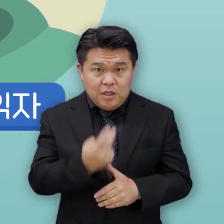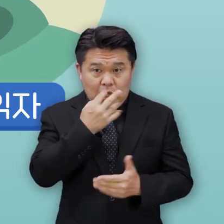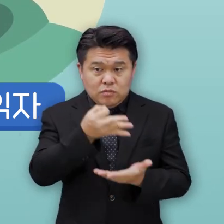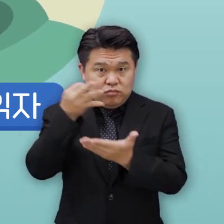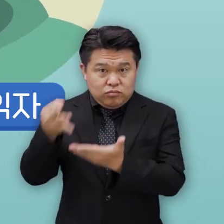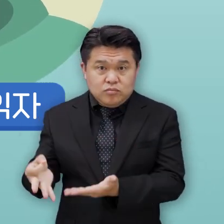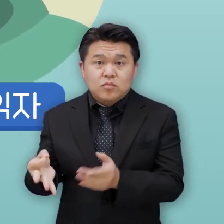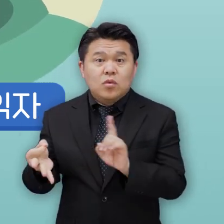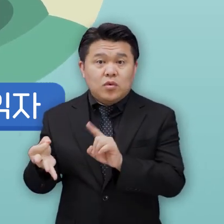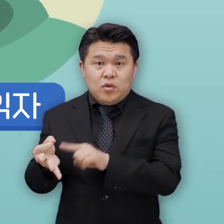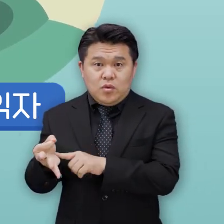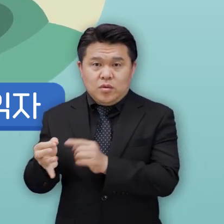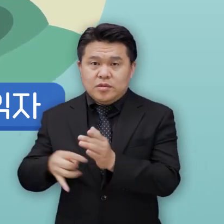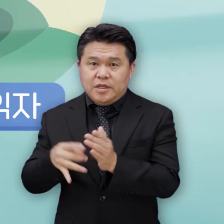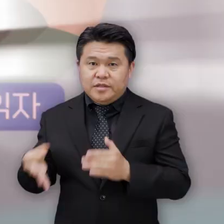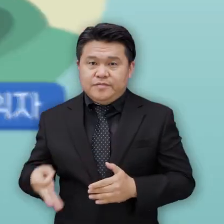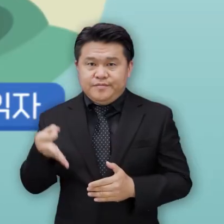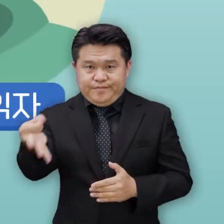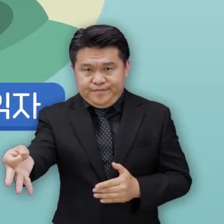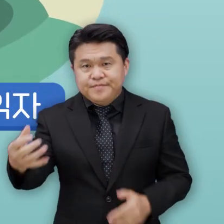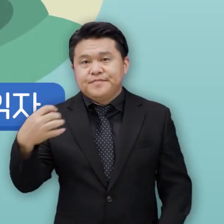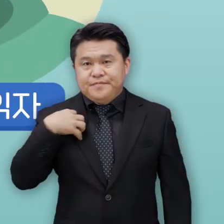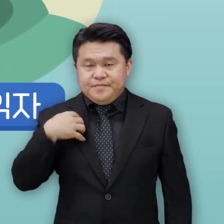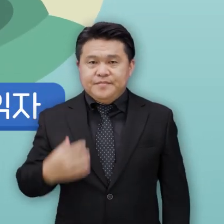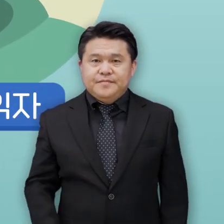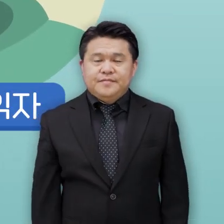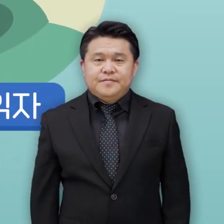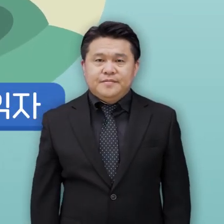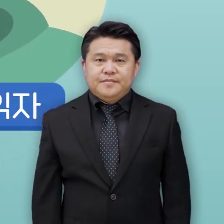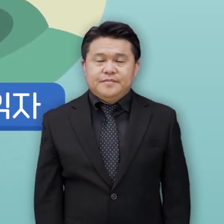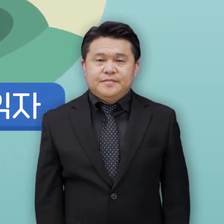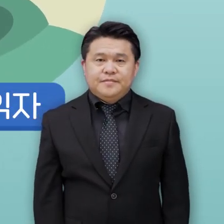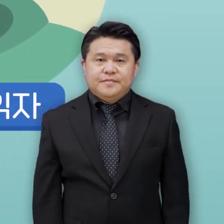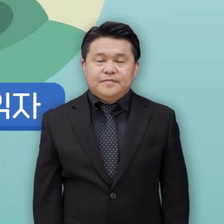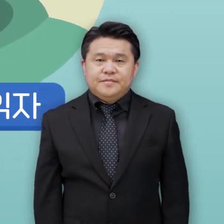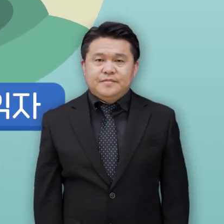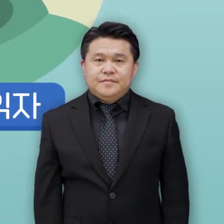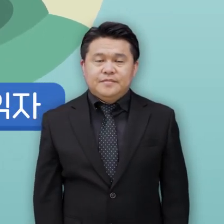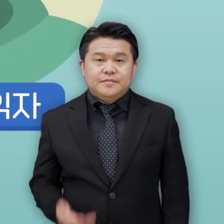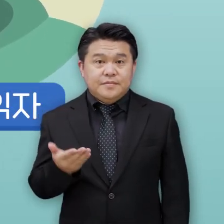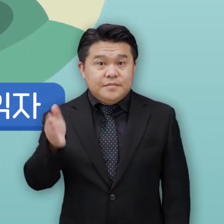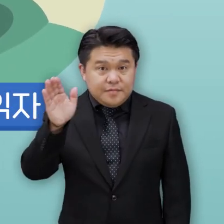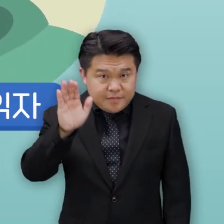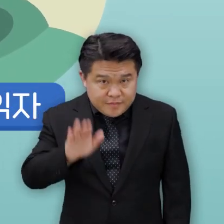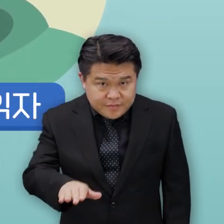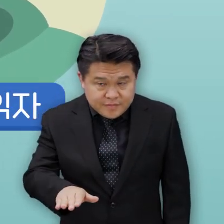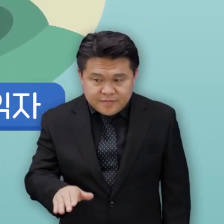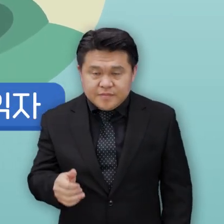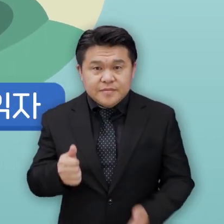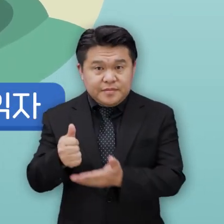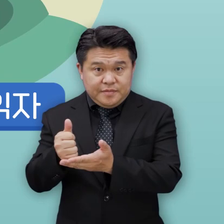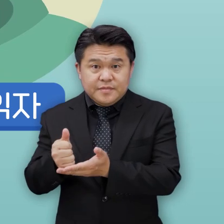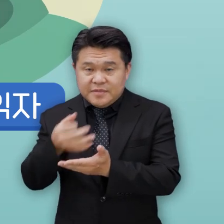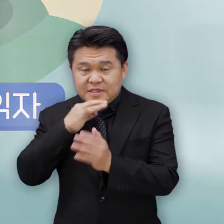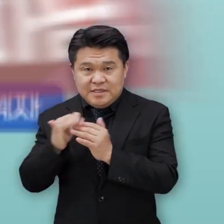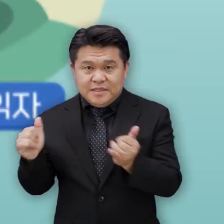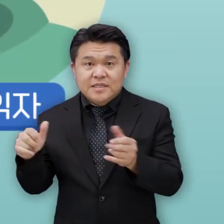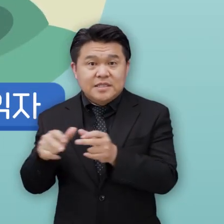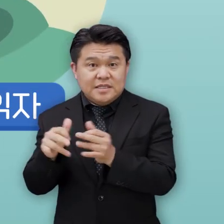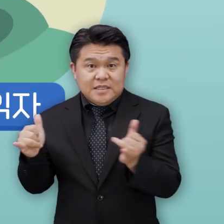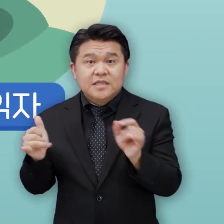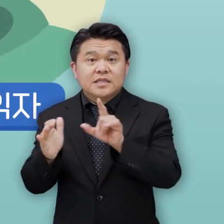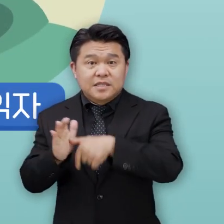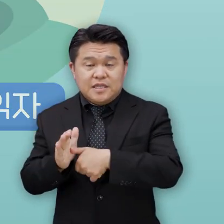다르게 설정되면 보험 수익자는 증여세를 납부해야 하기 때문입니다. 그런데 보험 수익자가 장애인이라면